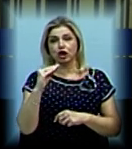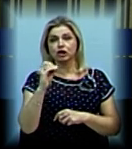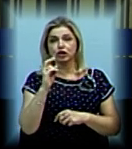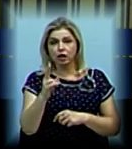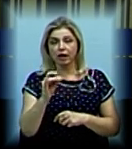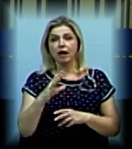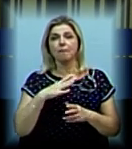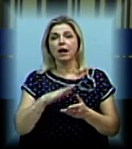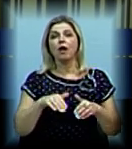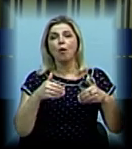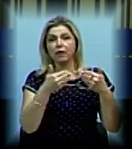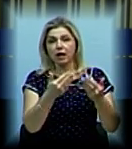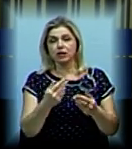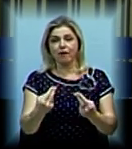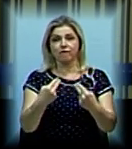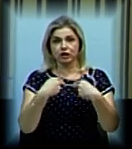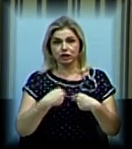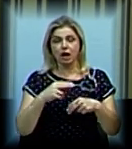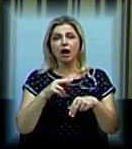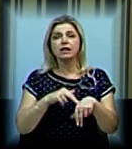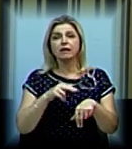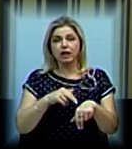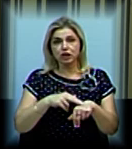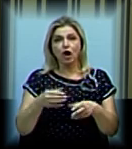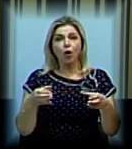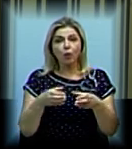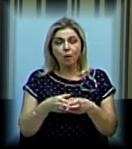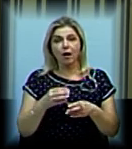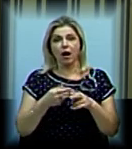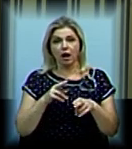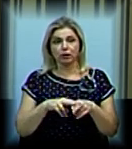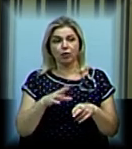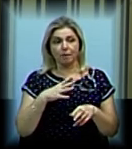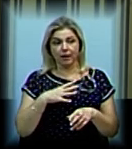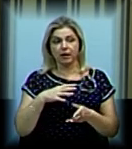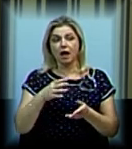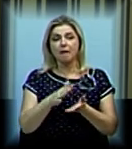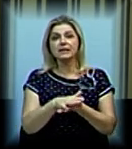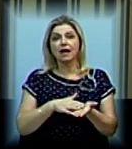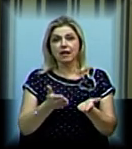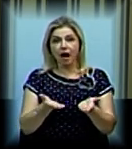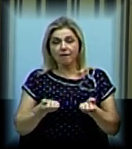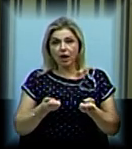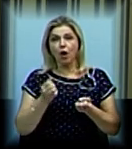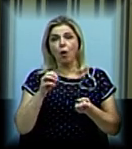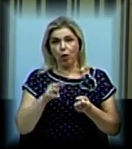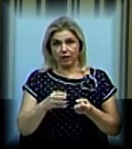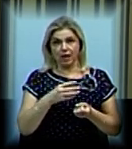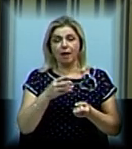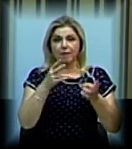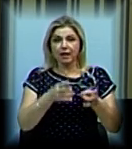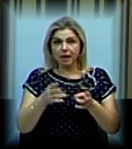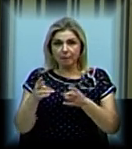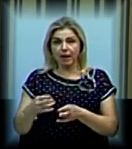зверталися, виїжджала до нас слідчо-оперативна група, які приймали у нас заяви потерпілих від мене та